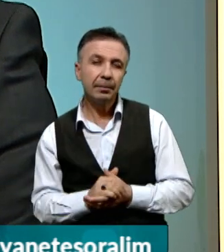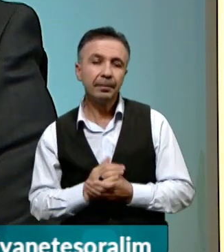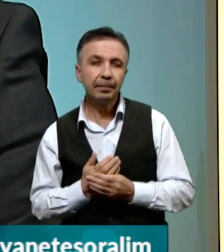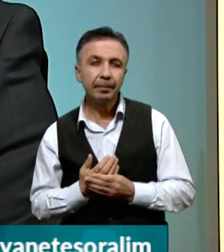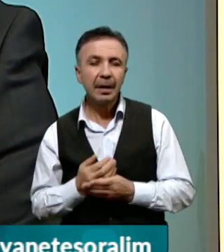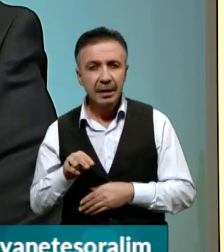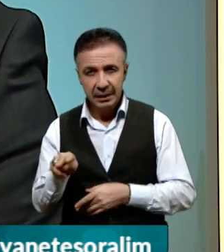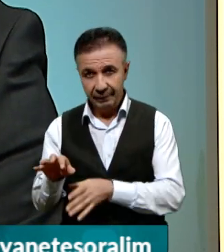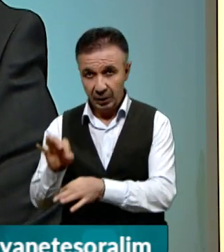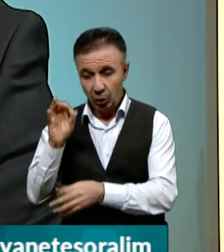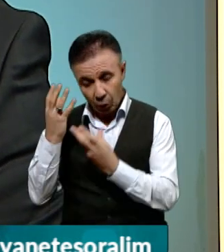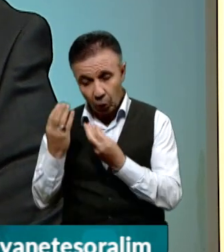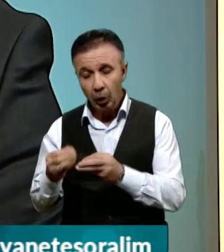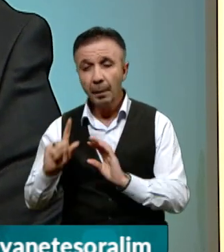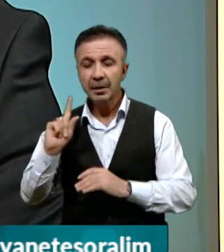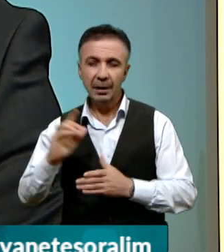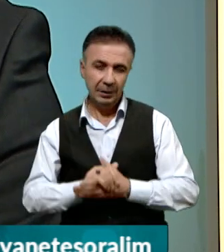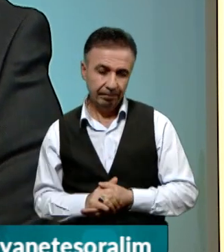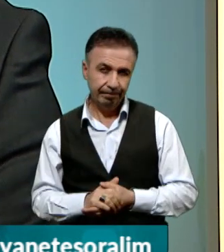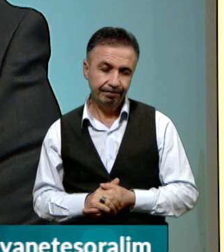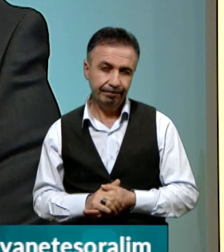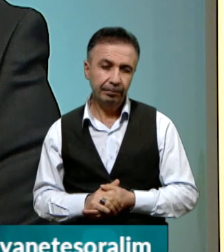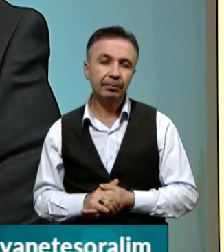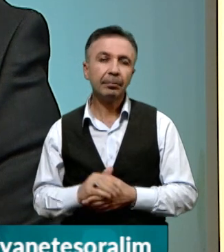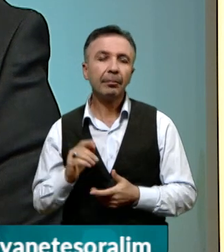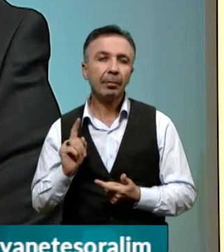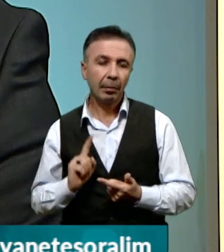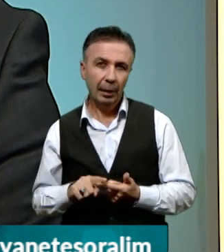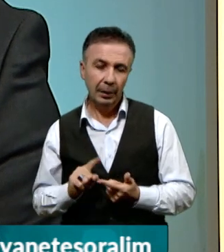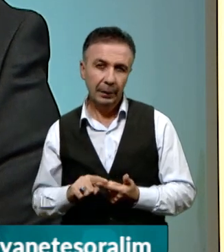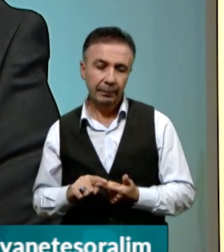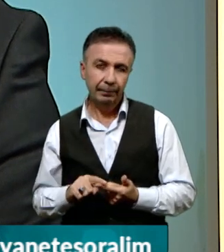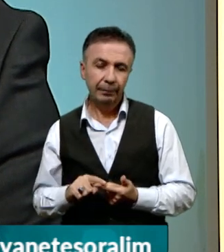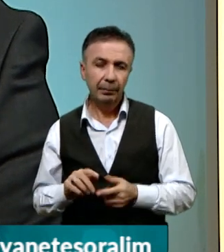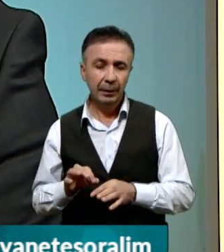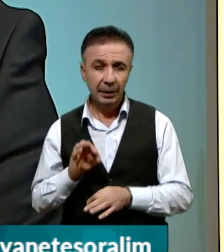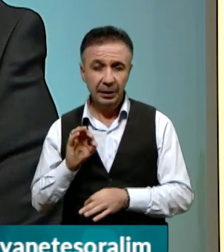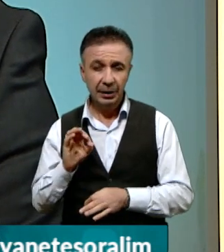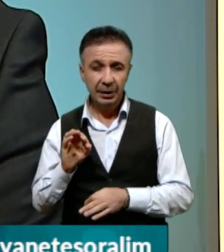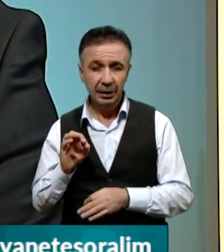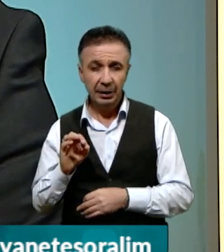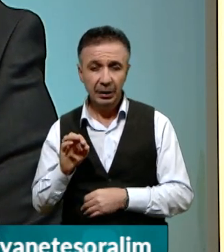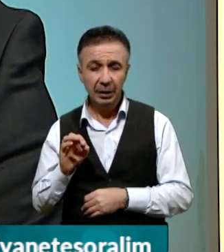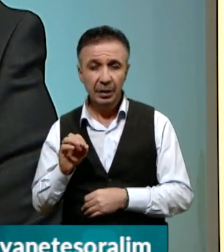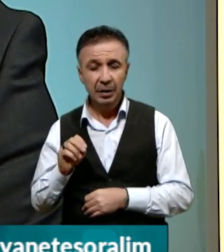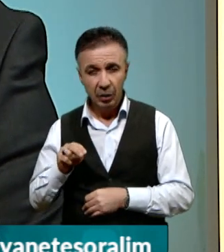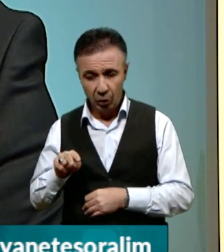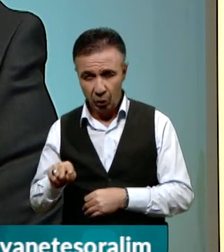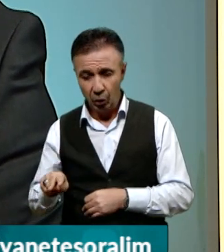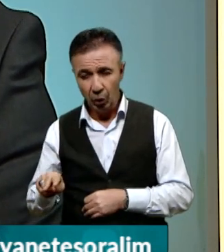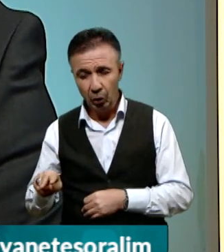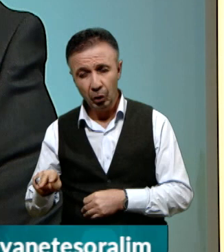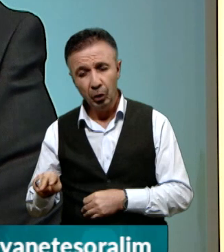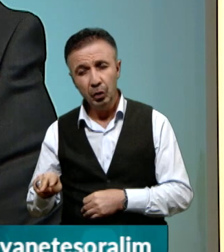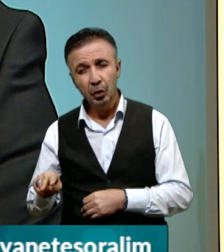işte seferi olmaması yani mukim olması vesaire. Peki kişi mukim olmasa seferi iken veya seferi